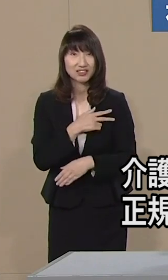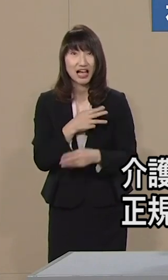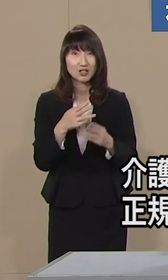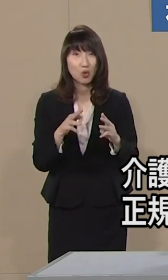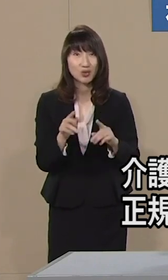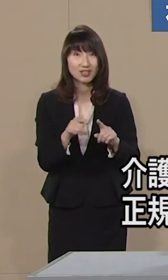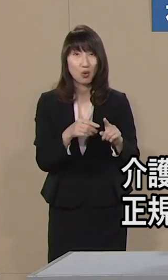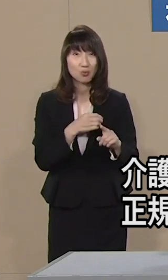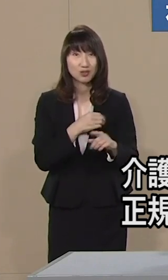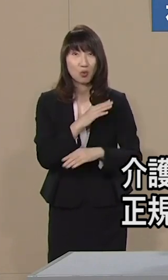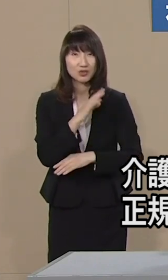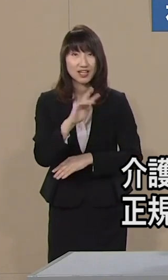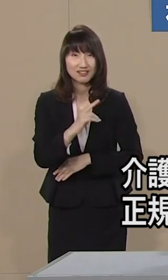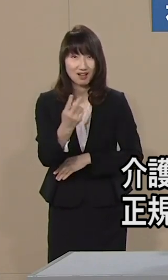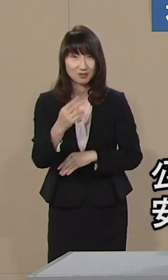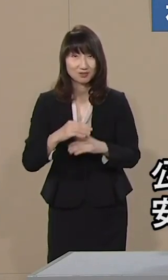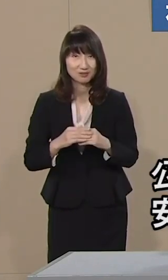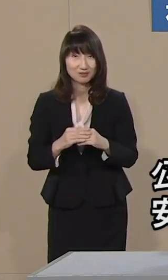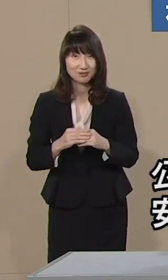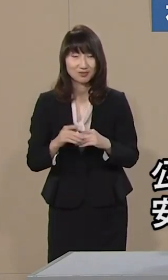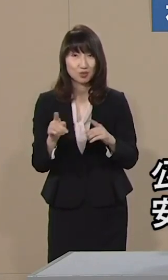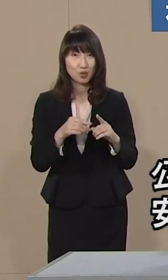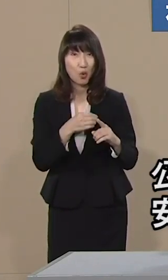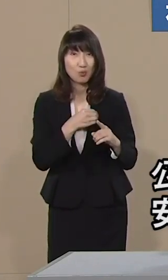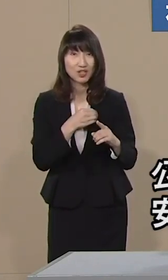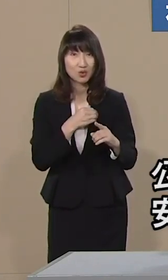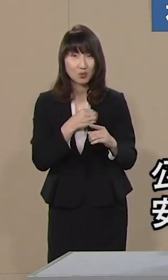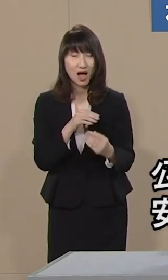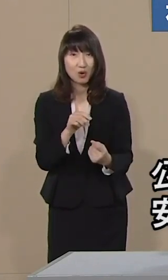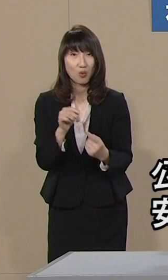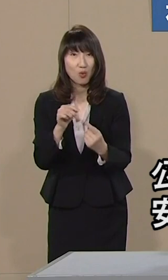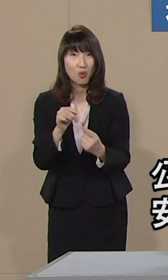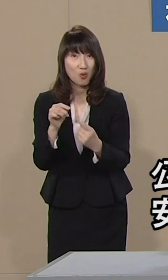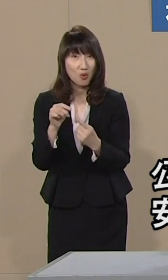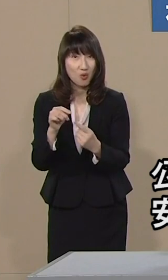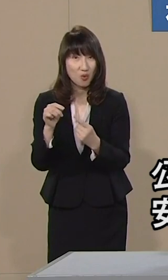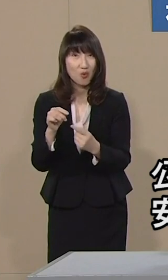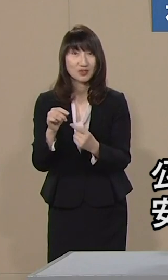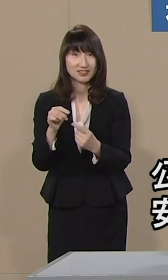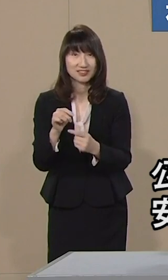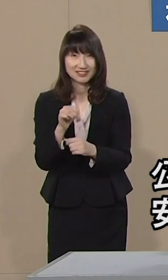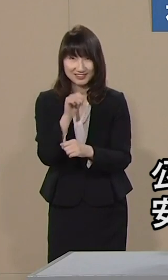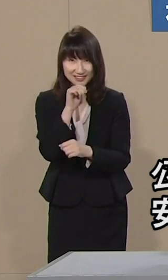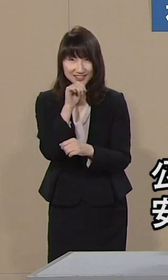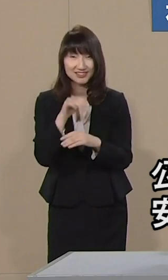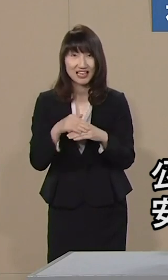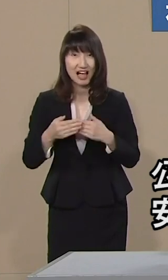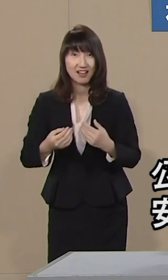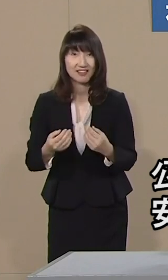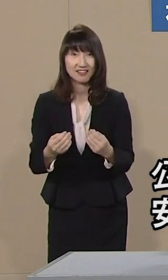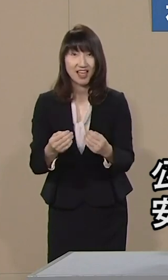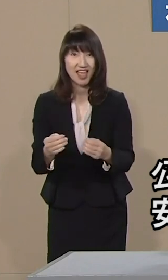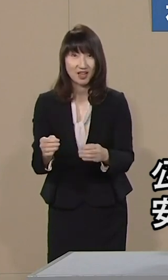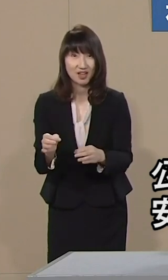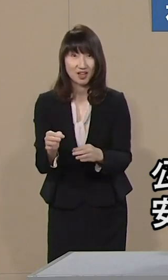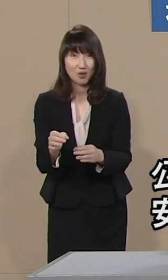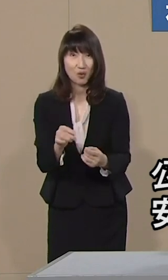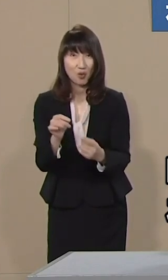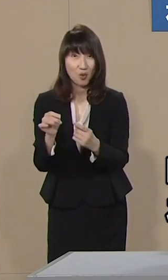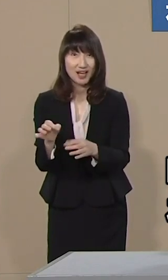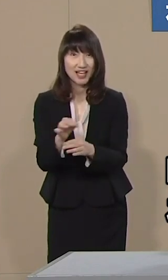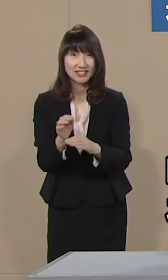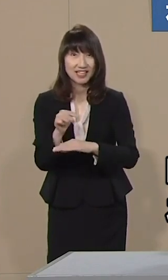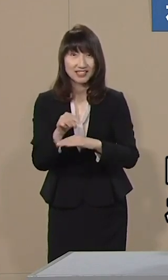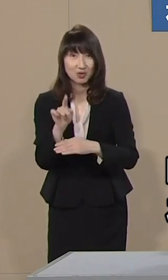員などを正規の公務員にします公務員は雇用の受け皿でもあり安定雇用は経済政策です